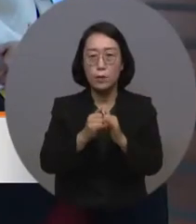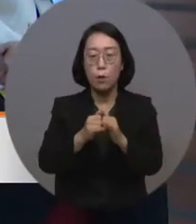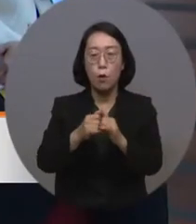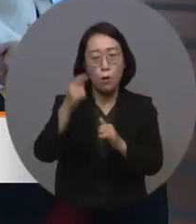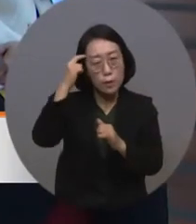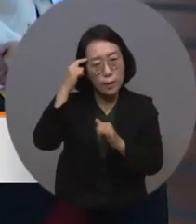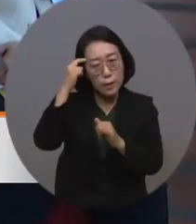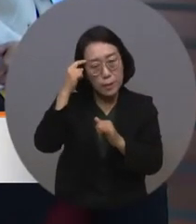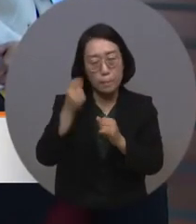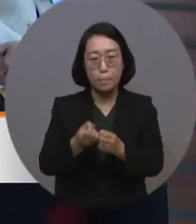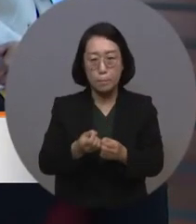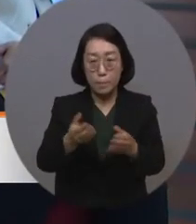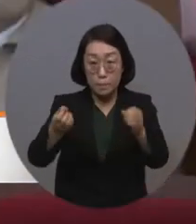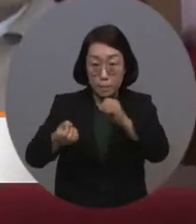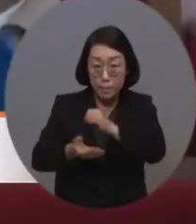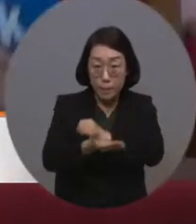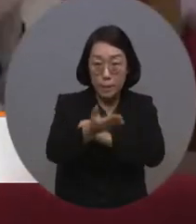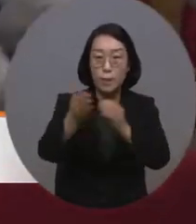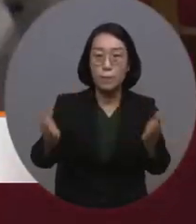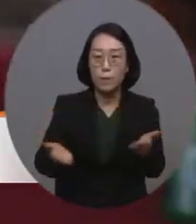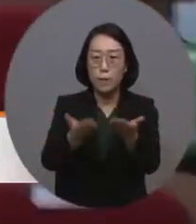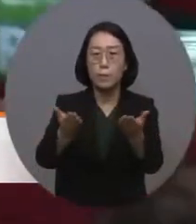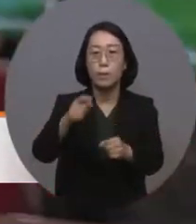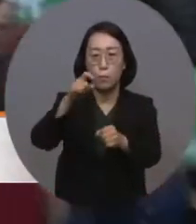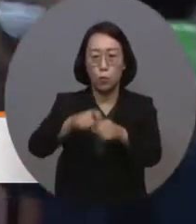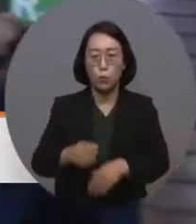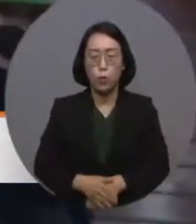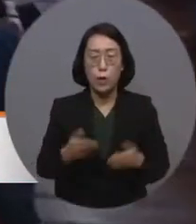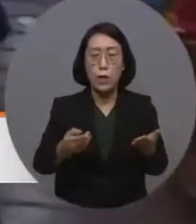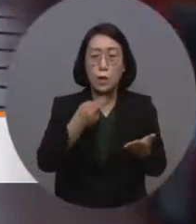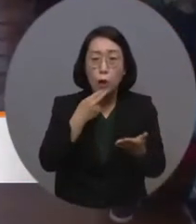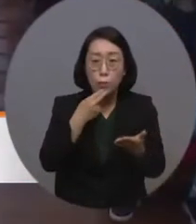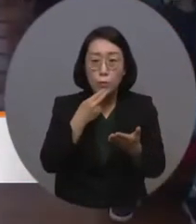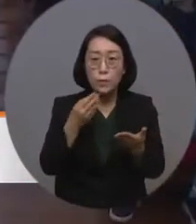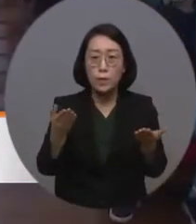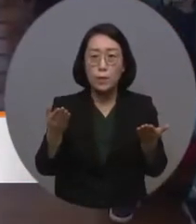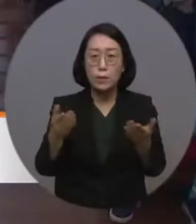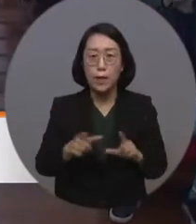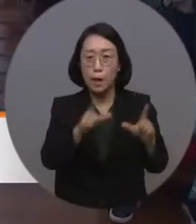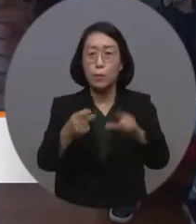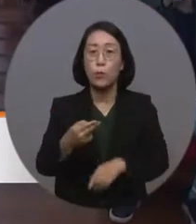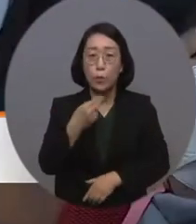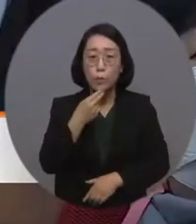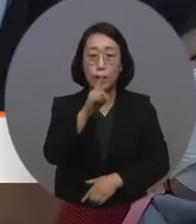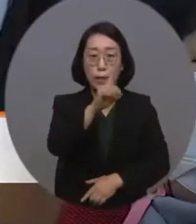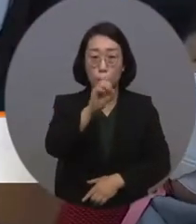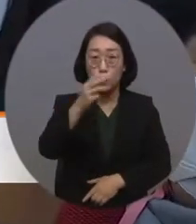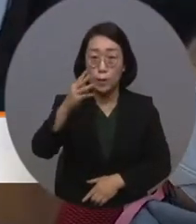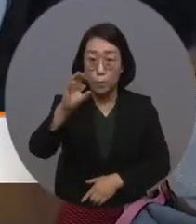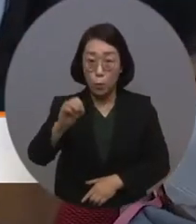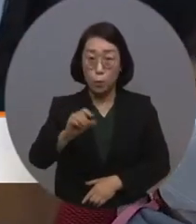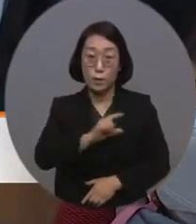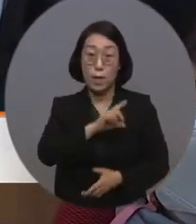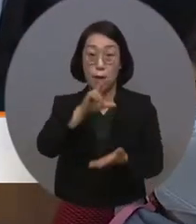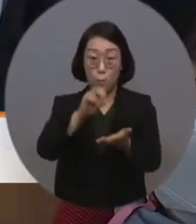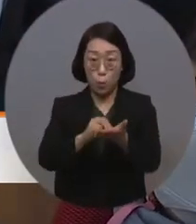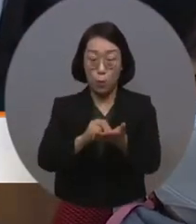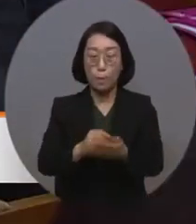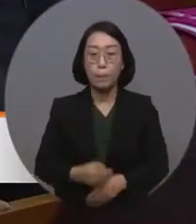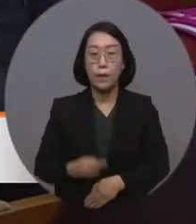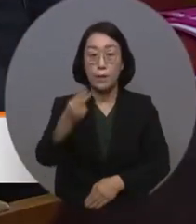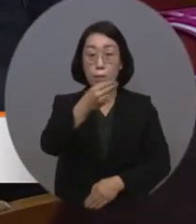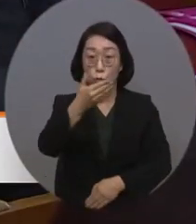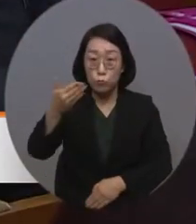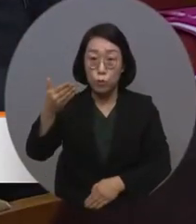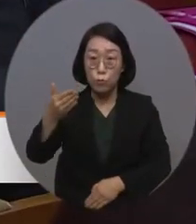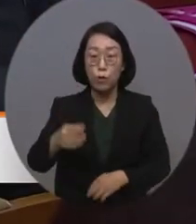날입니다. 특히 일이 없으면 삶도 없다는 뜻을 담은 1030을 표어로 지난 2009년부터 매년